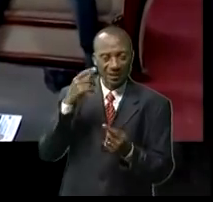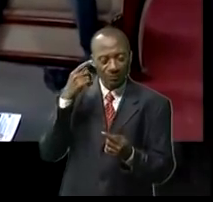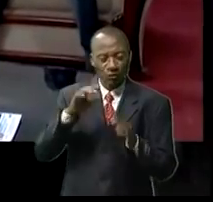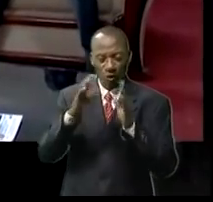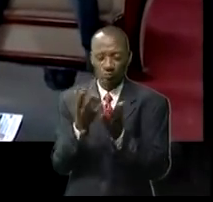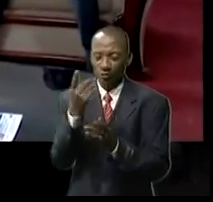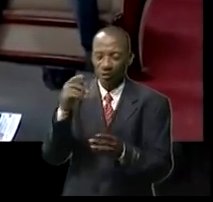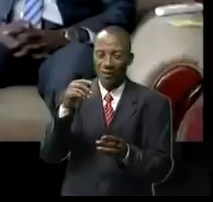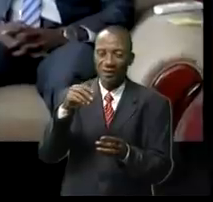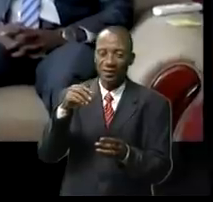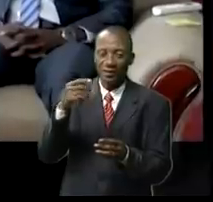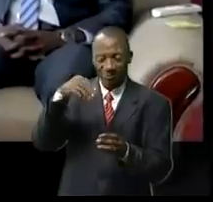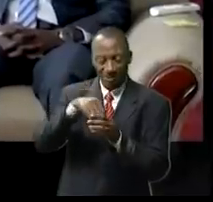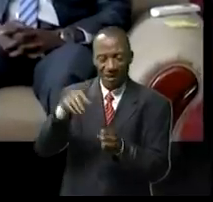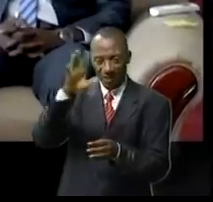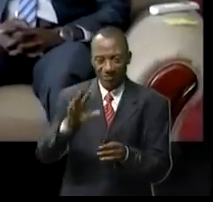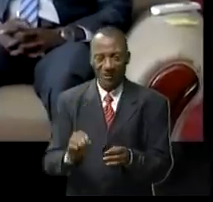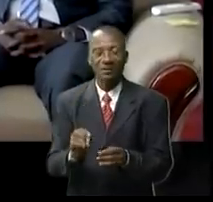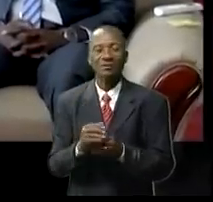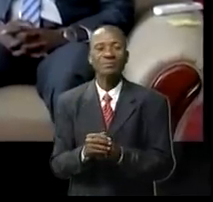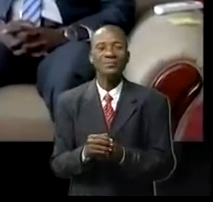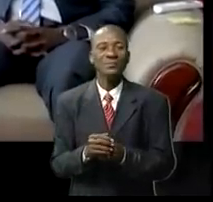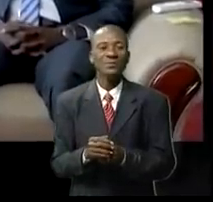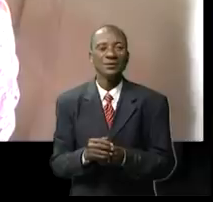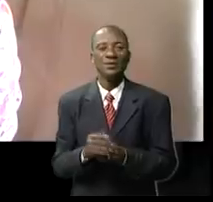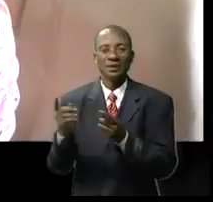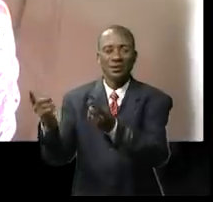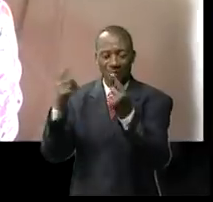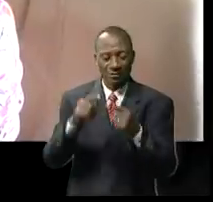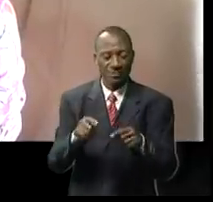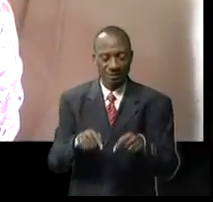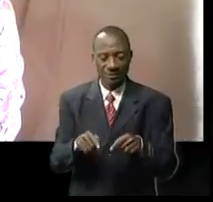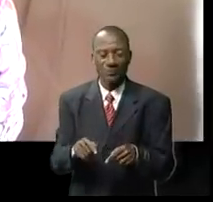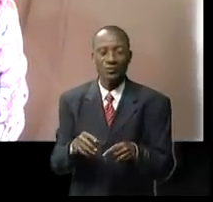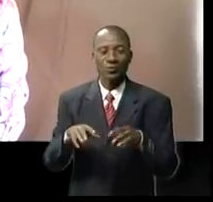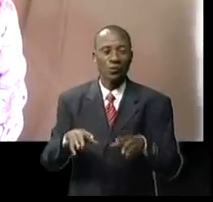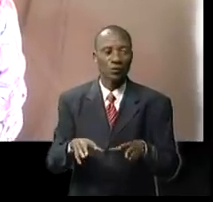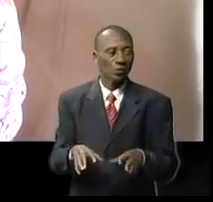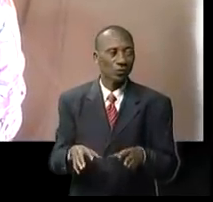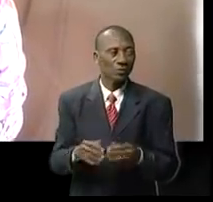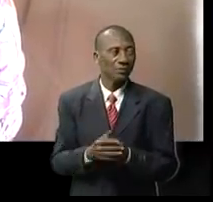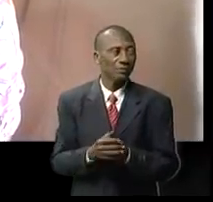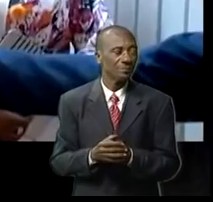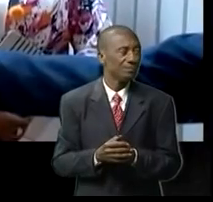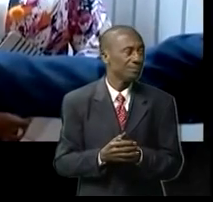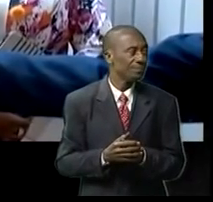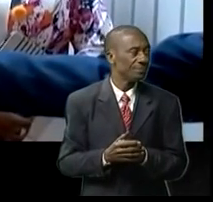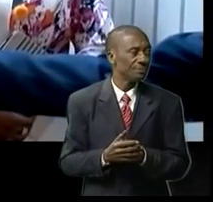bureau des liaisons de l'Union africaine en République démocratique du Congo, Michel Ndiaye. L'Union africaine a